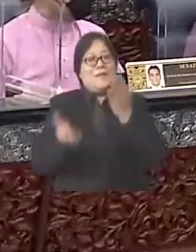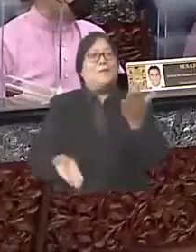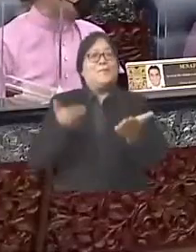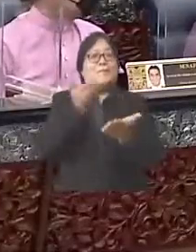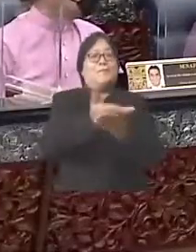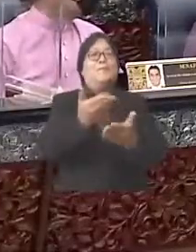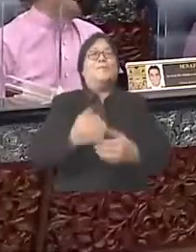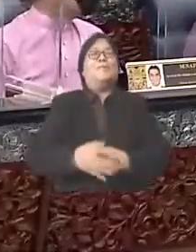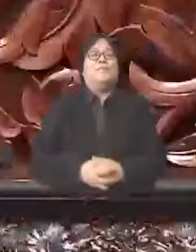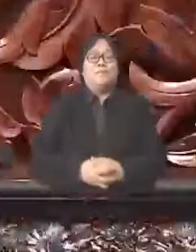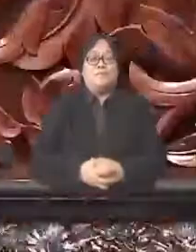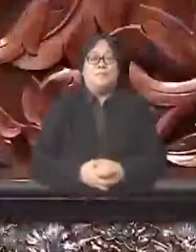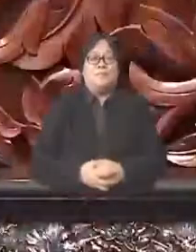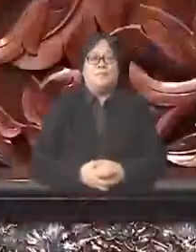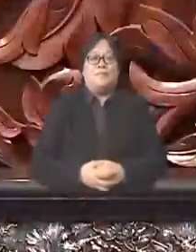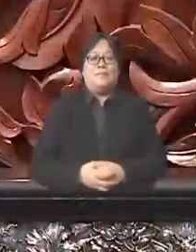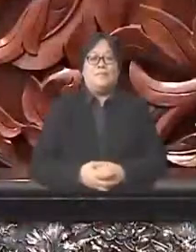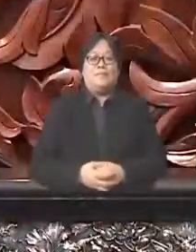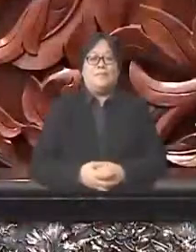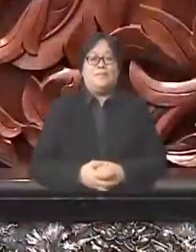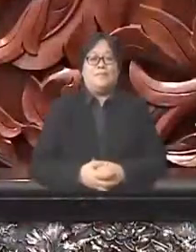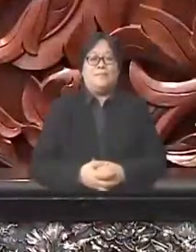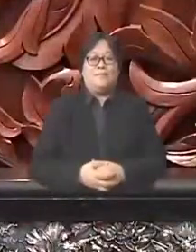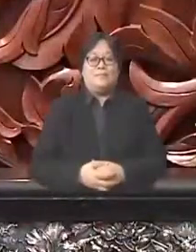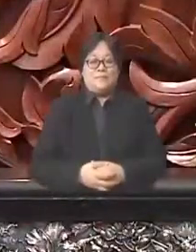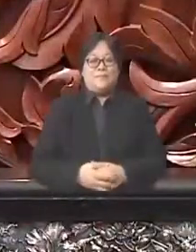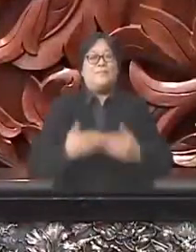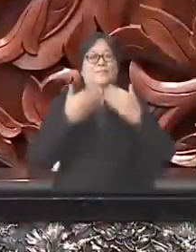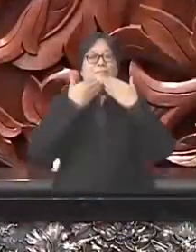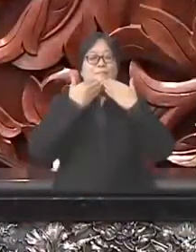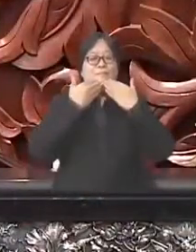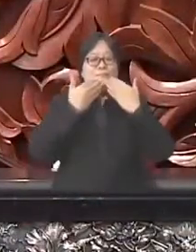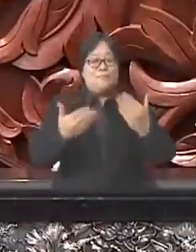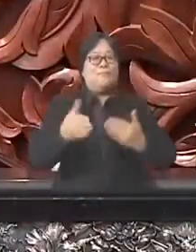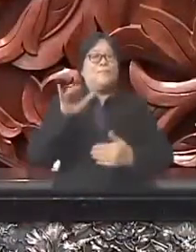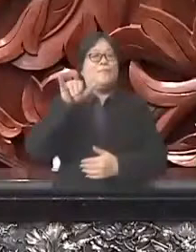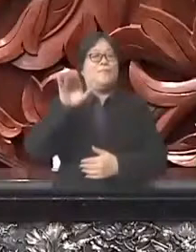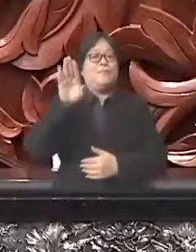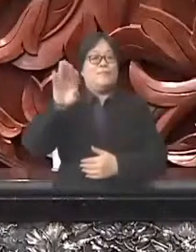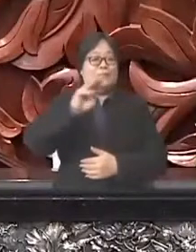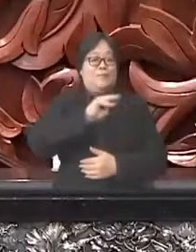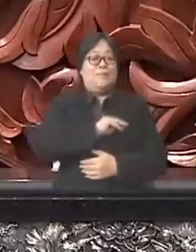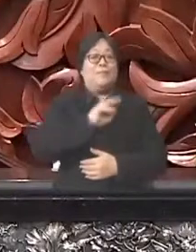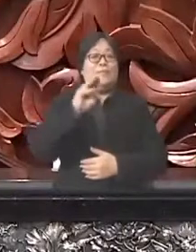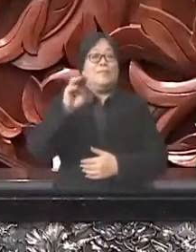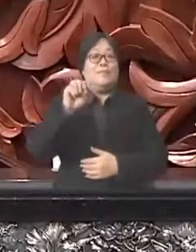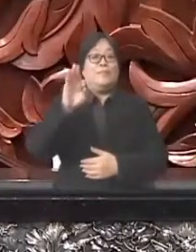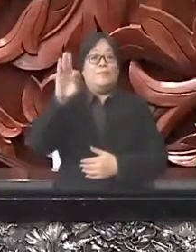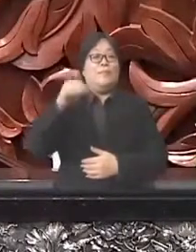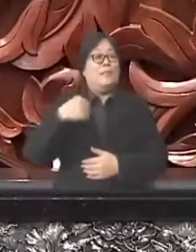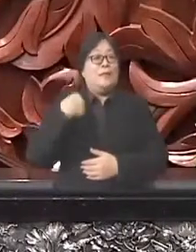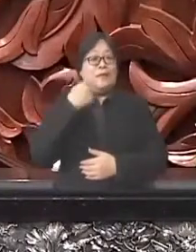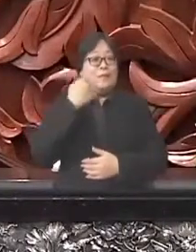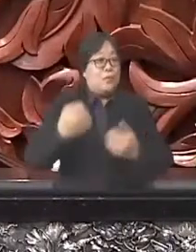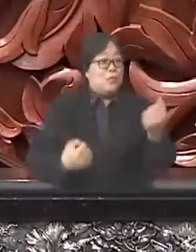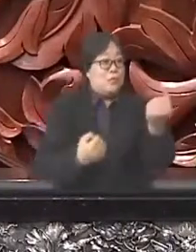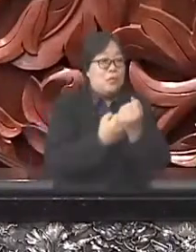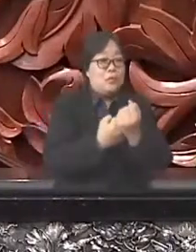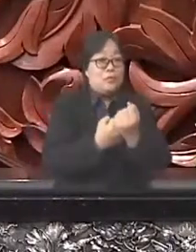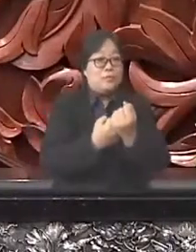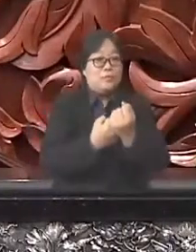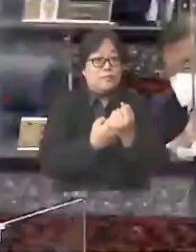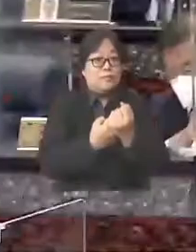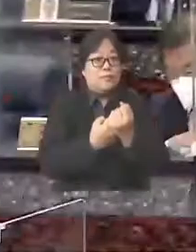mohon mencadang at Terima kasih yang Bomat Menteri Keuangan ada sesiapa yang menyokong